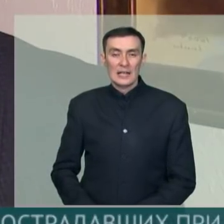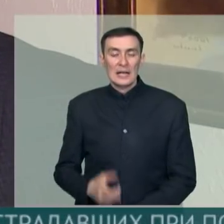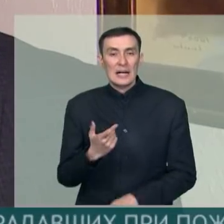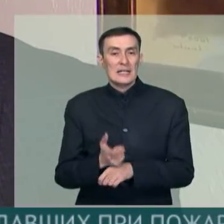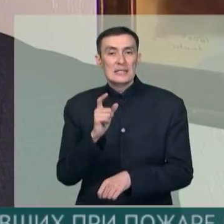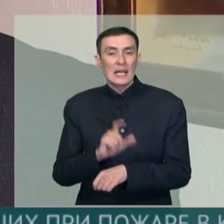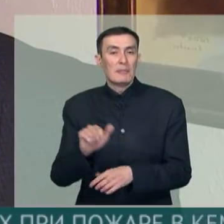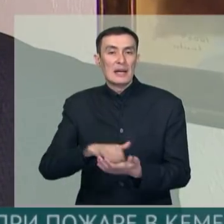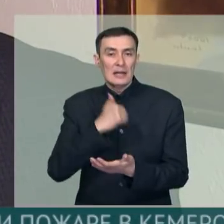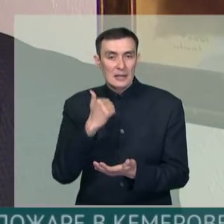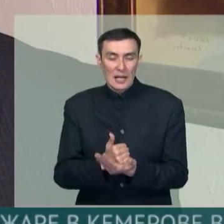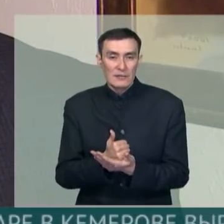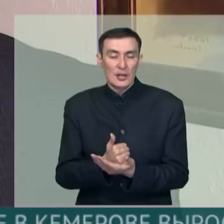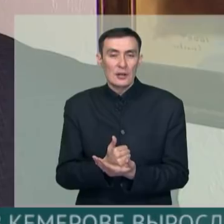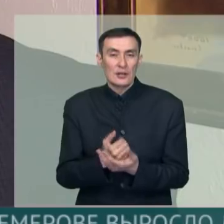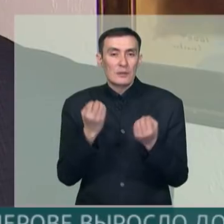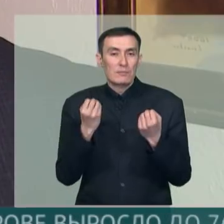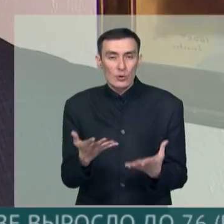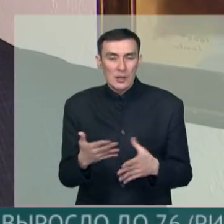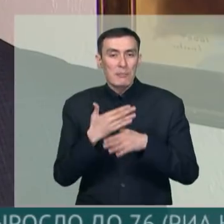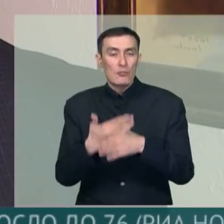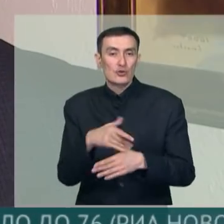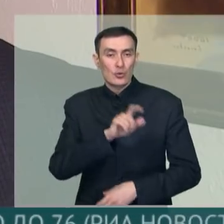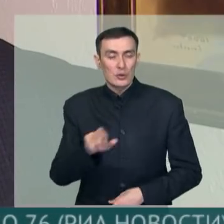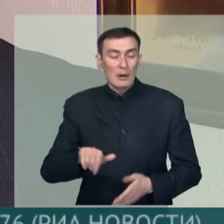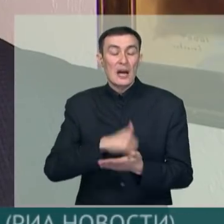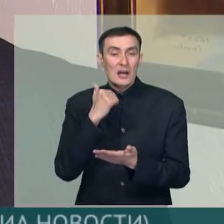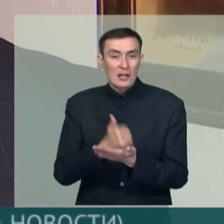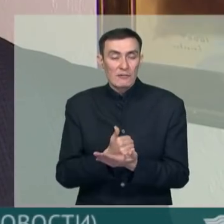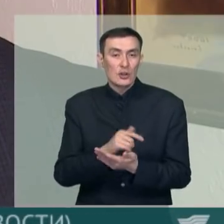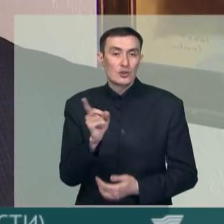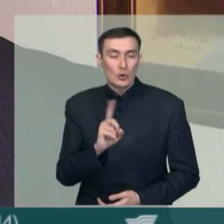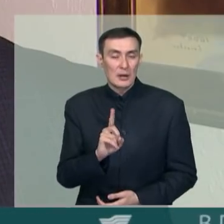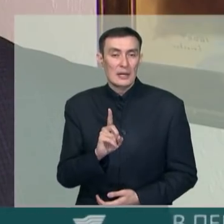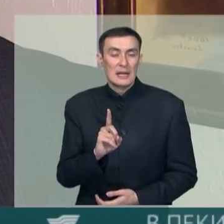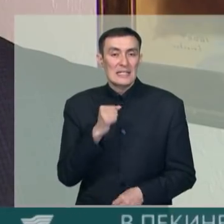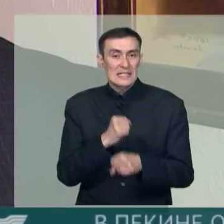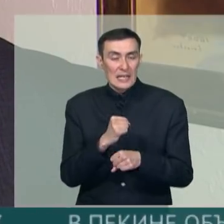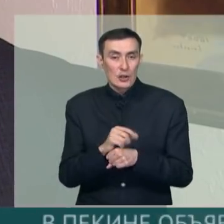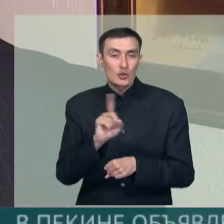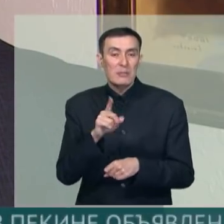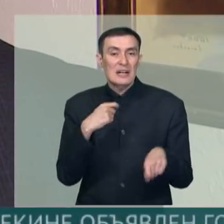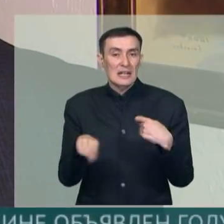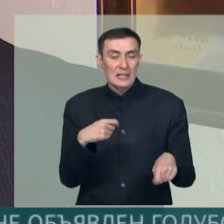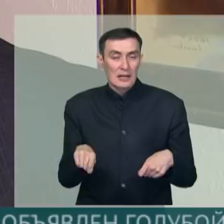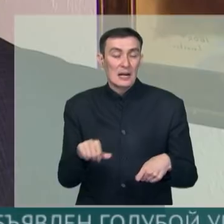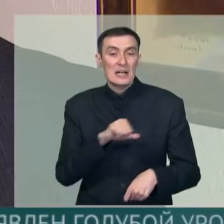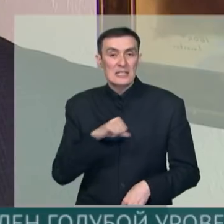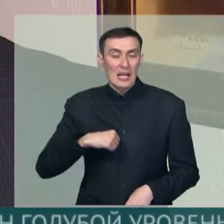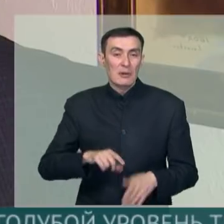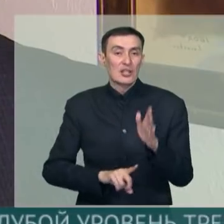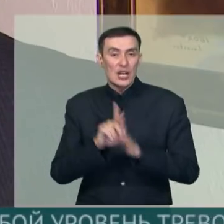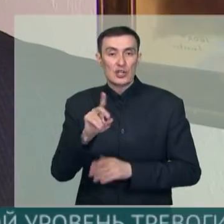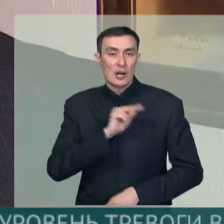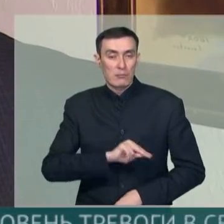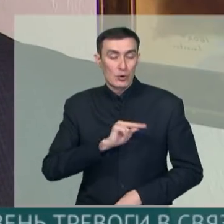Самое главное не то, чтобы просто помочь людям. Главное, чтобы сделать так, чтобы рынок сам заработал. Вот